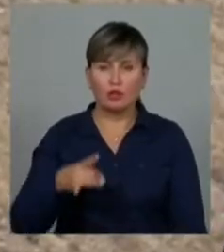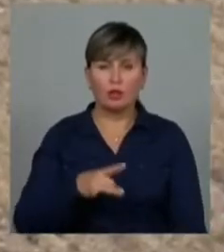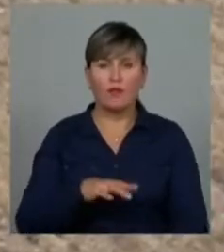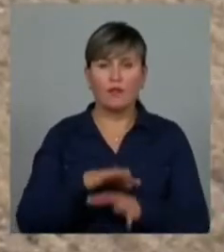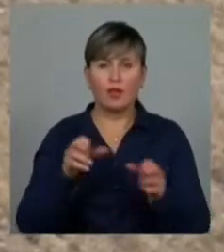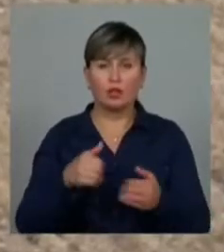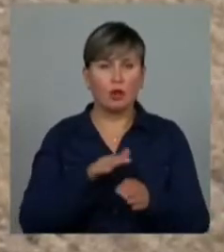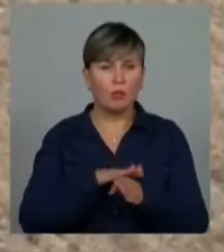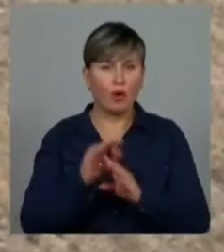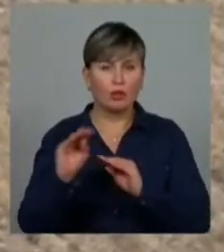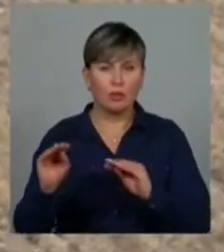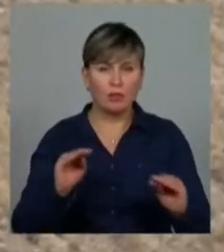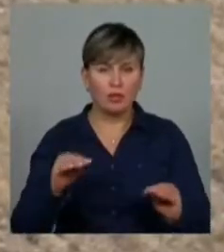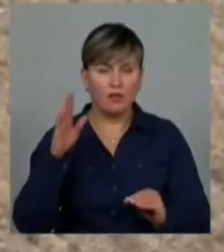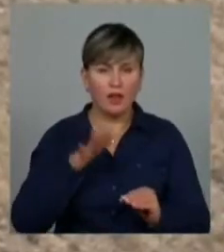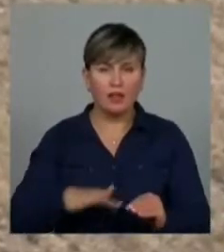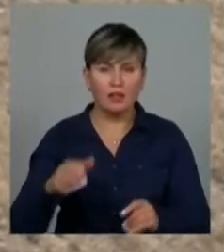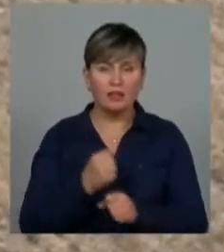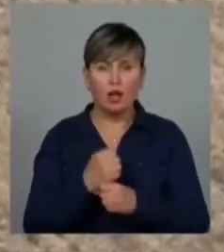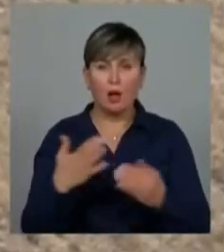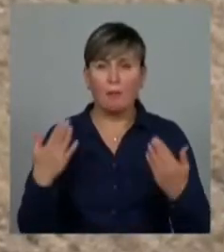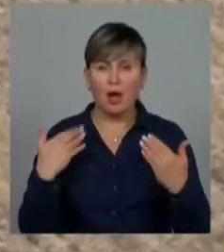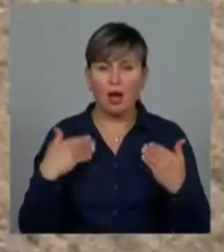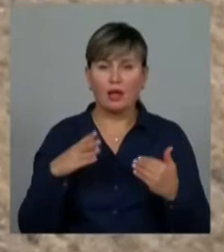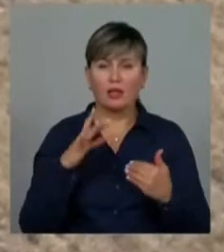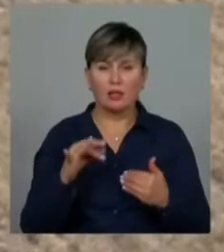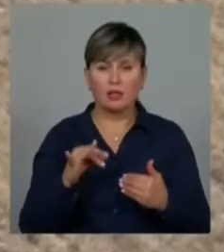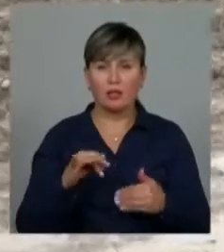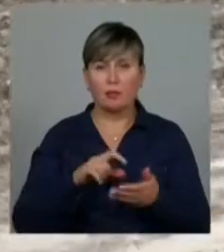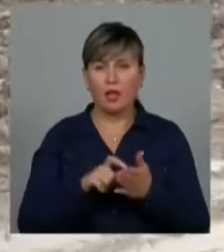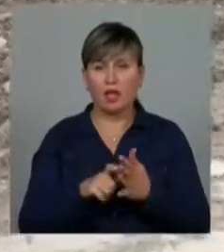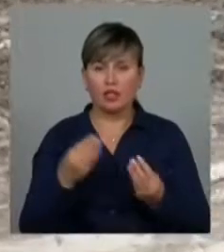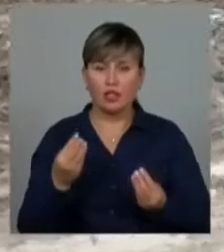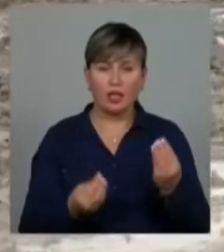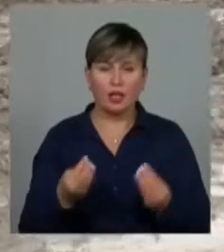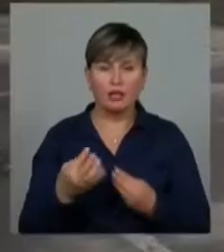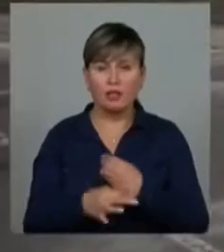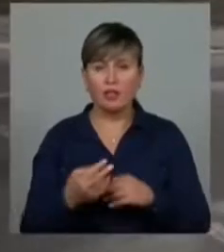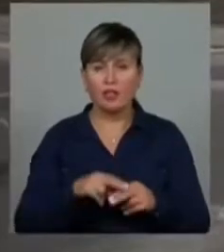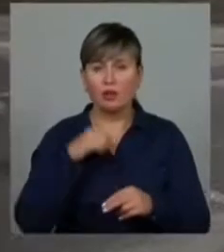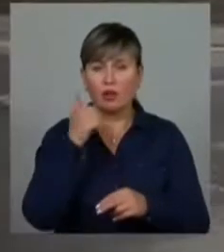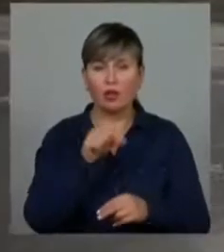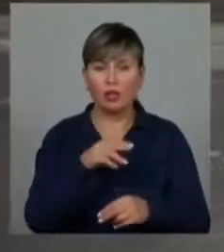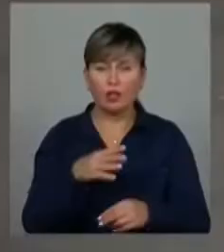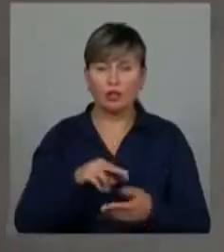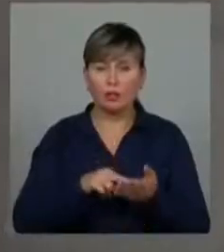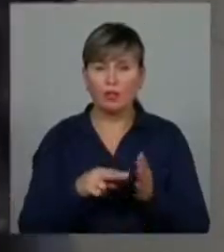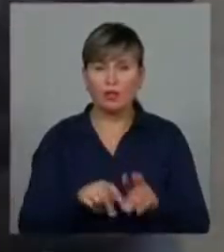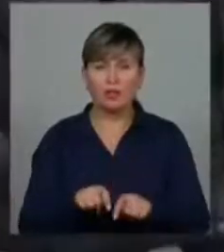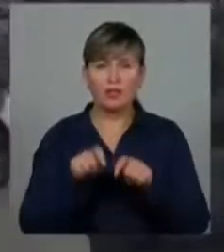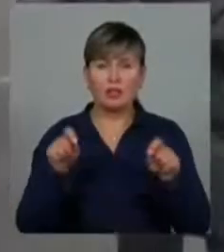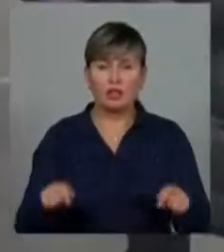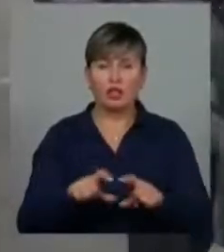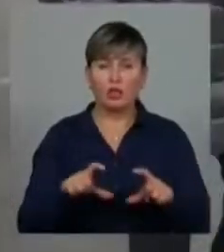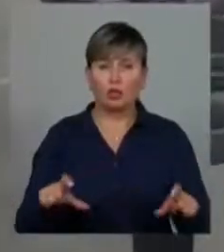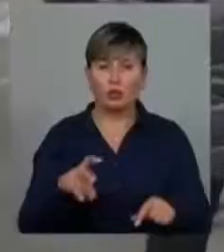полностью благоустроят набережную, сделают парковую зону и воркаут-площадки. В конце этого года в Алатауском районе планируют сдать в эксплуатацию